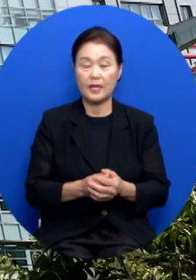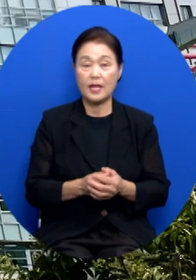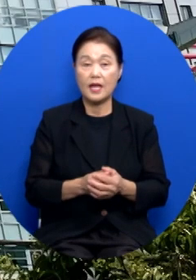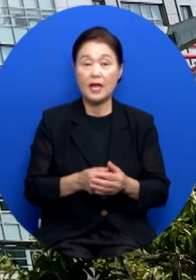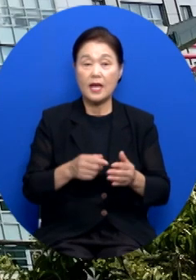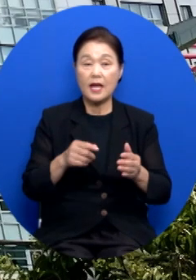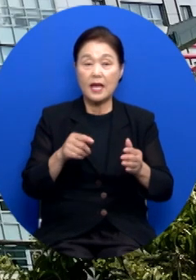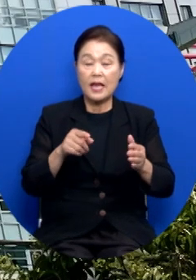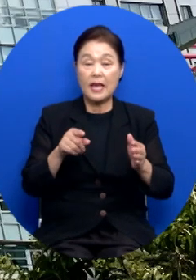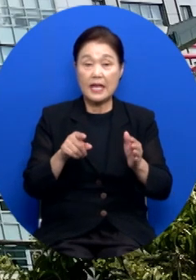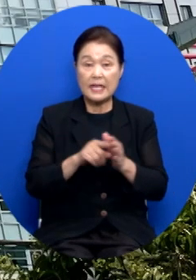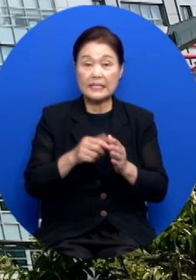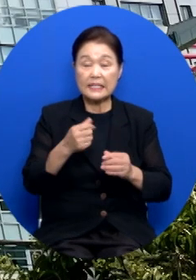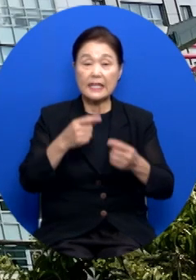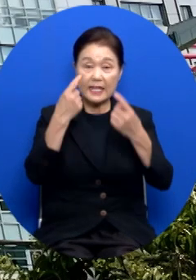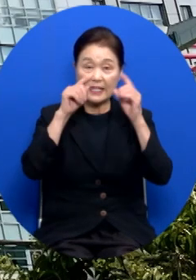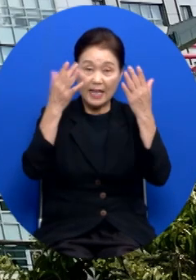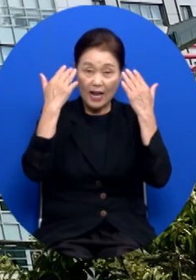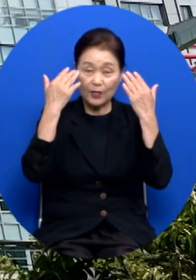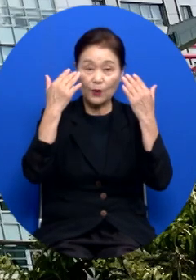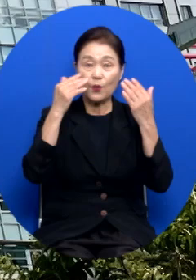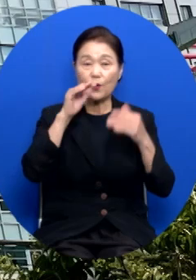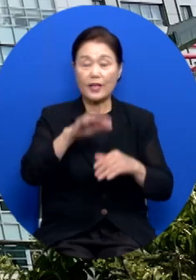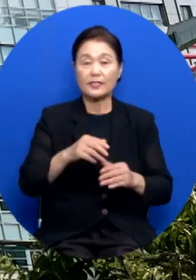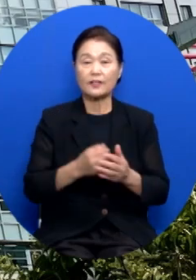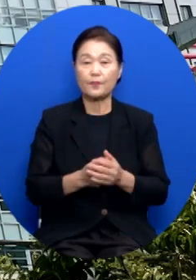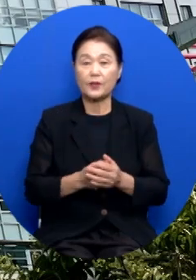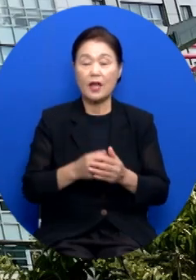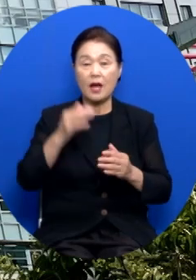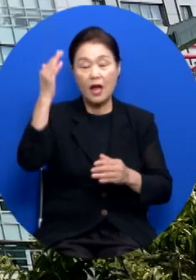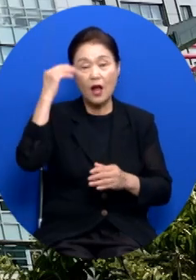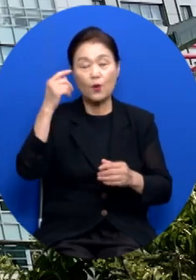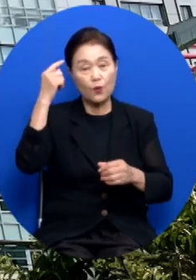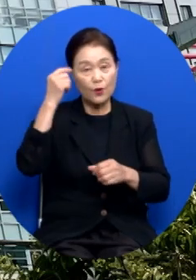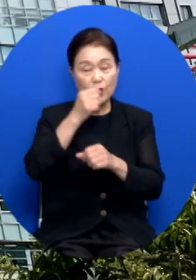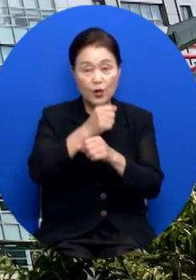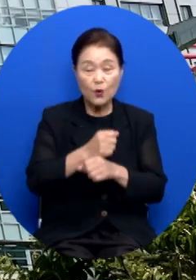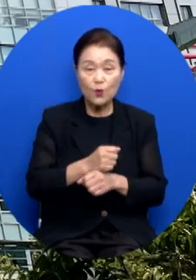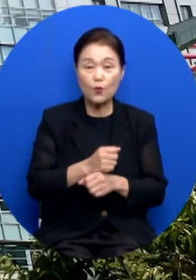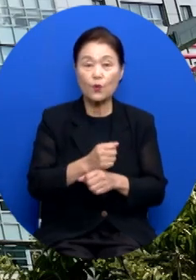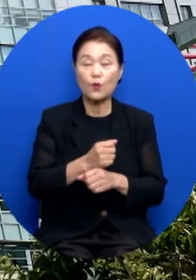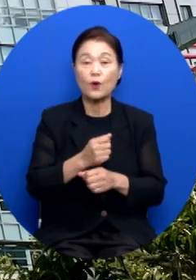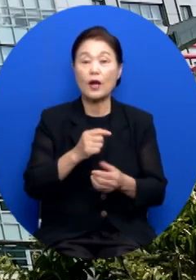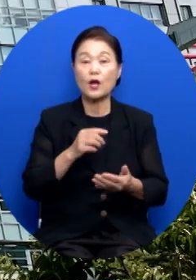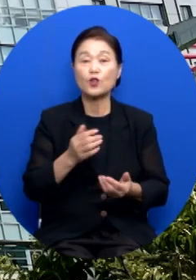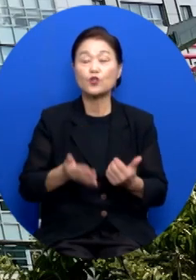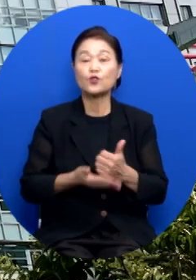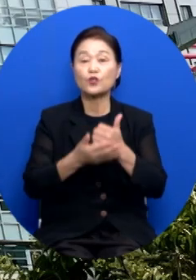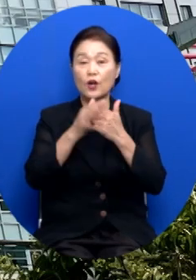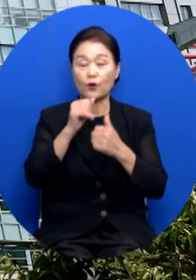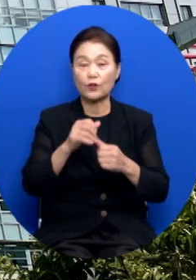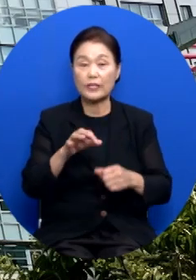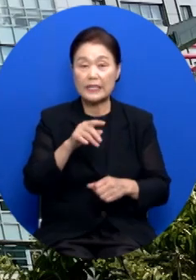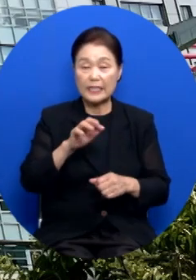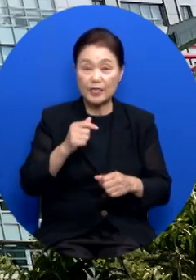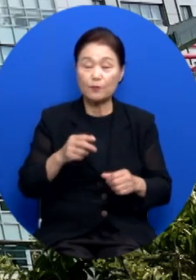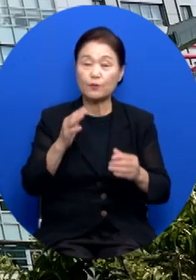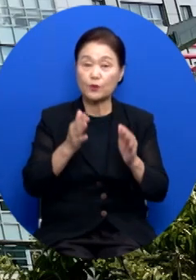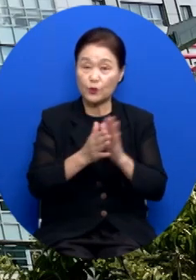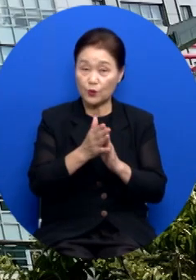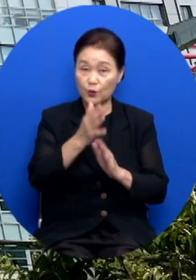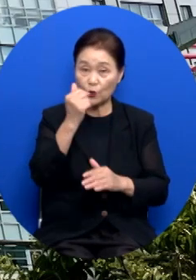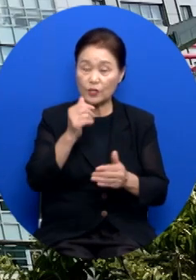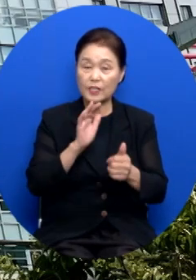신한대학교 KBSI 연구소가 교육부, 한국연구재단이 주관한 2024 인문도시 지원사업